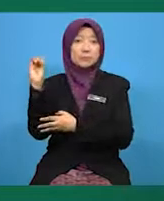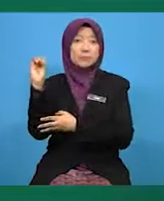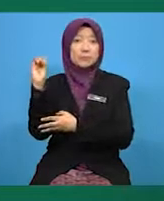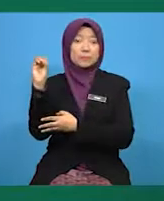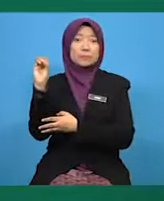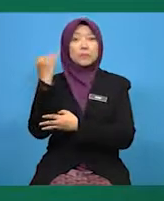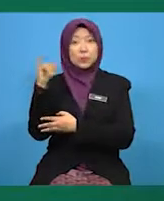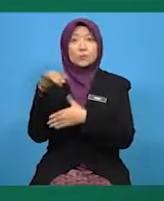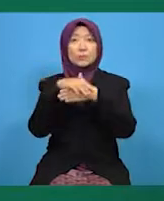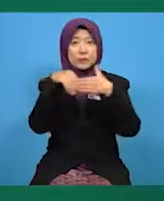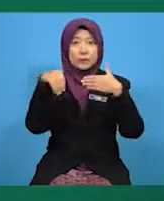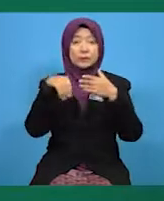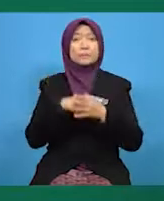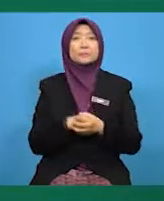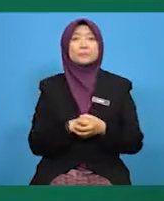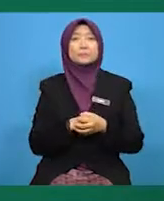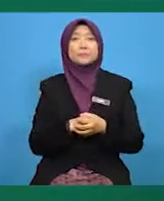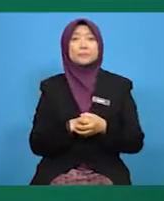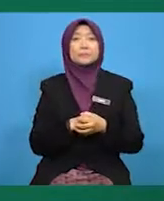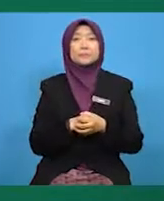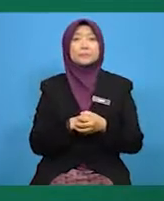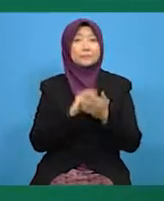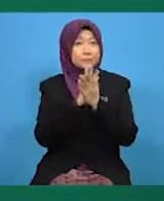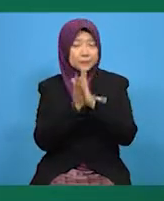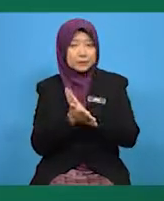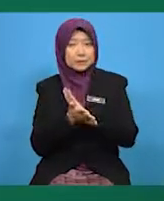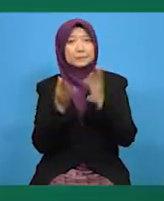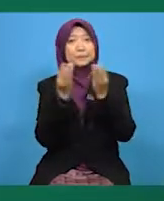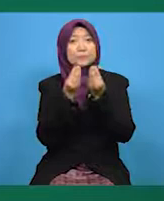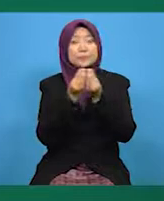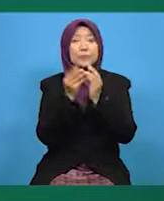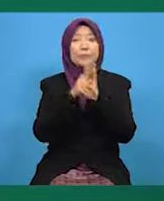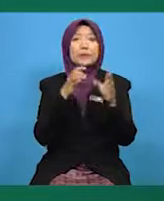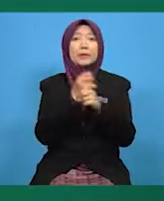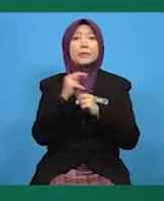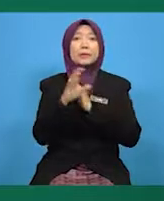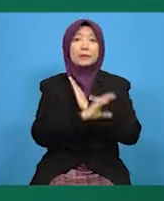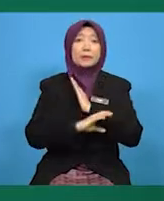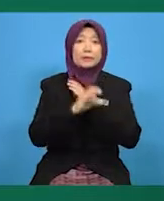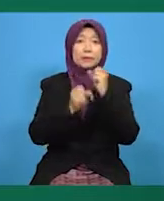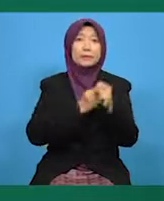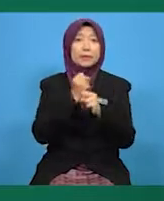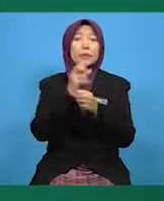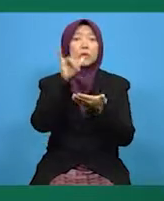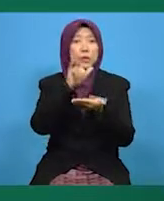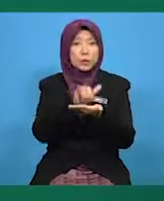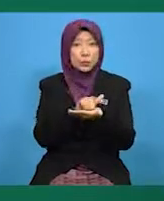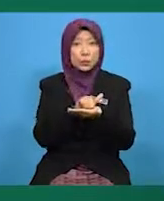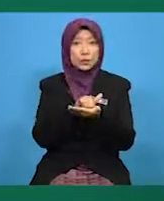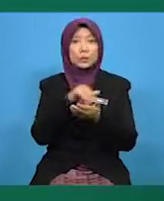4,300 juta ringgit. Oleh itu, jumlah pendapatan negara bagi tahun berkenaan ialah